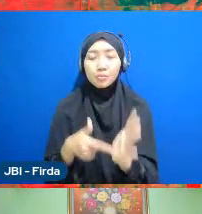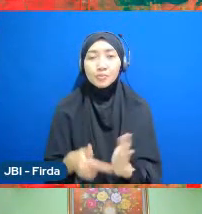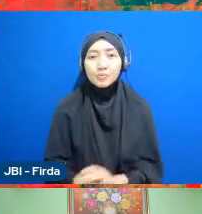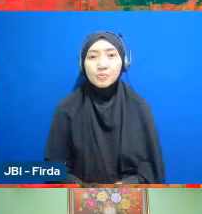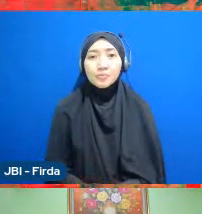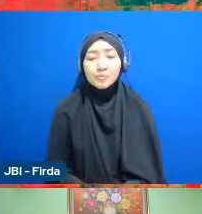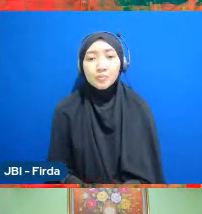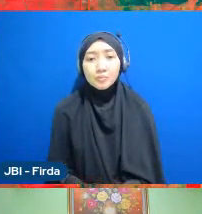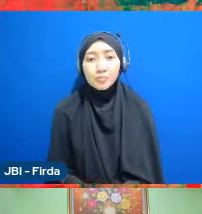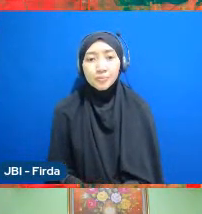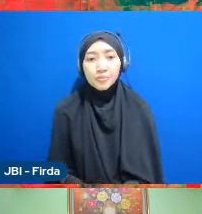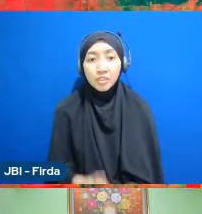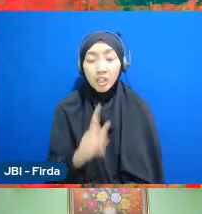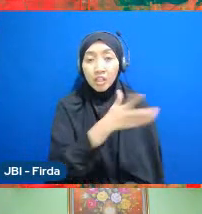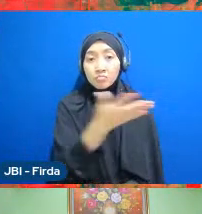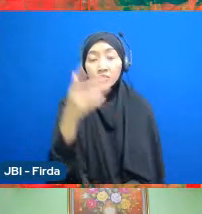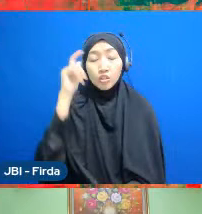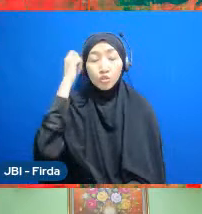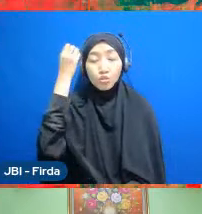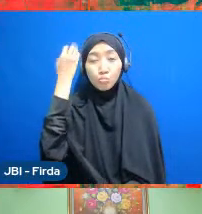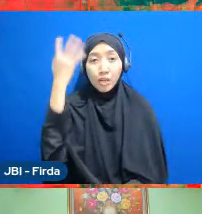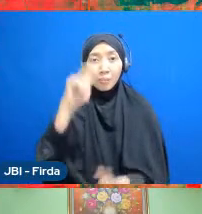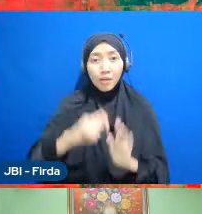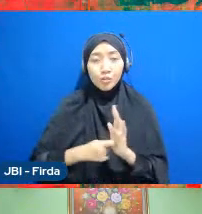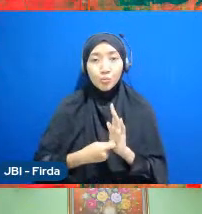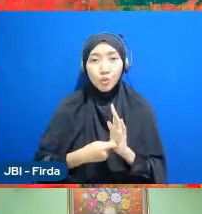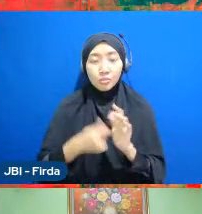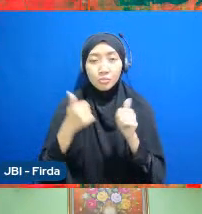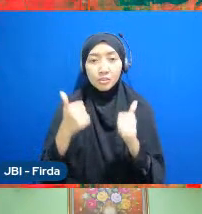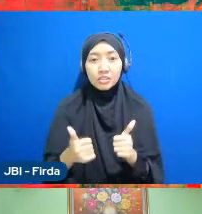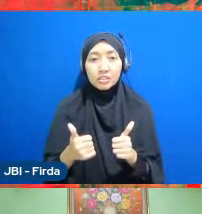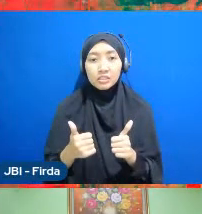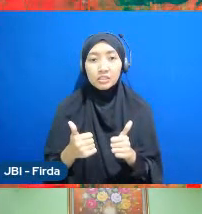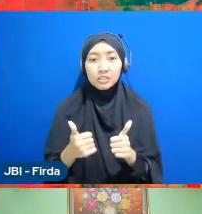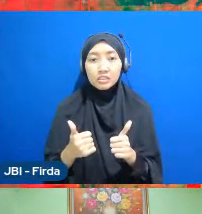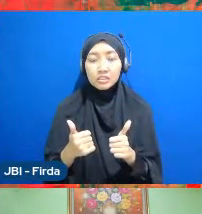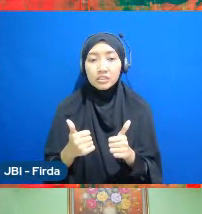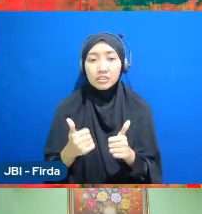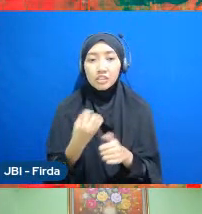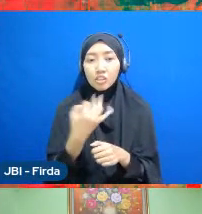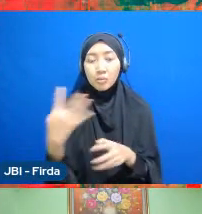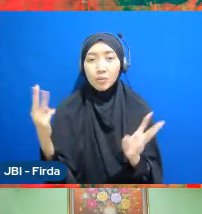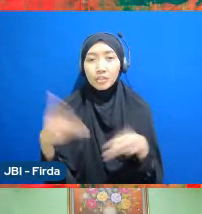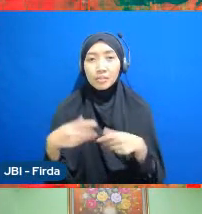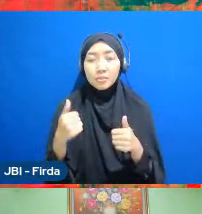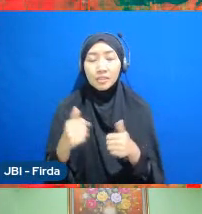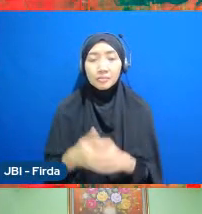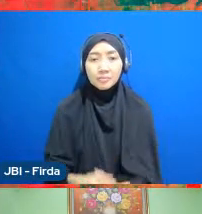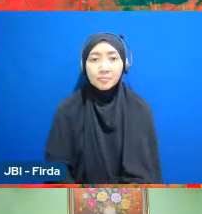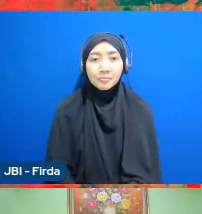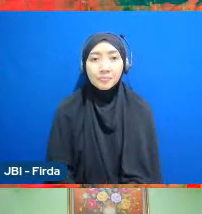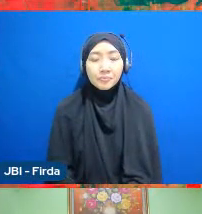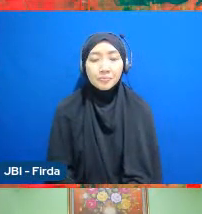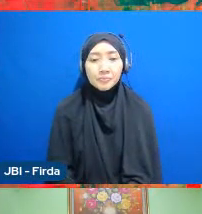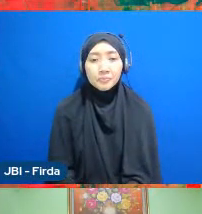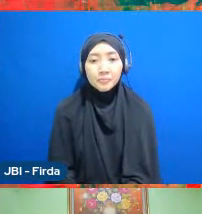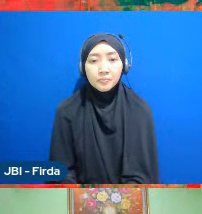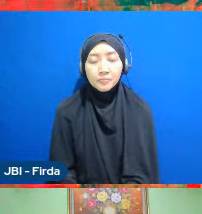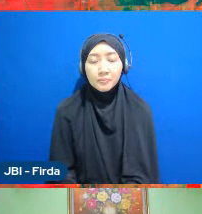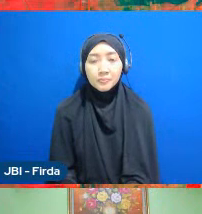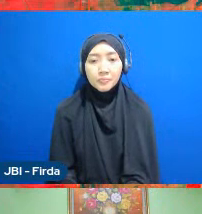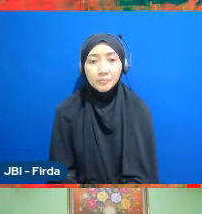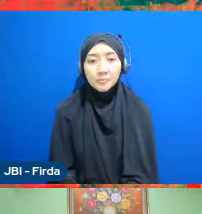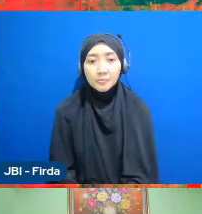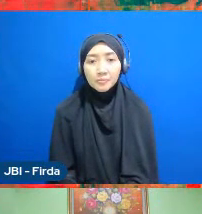jika sahabat lupa password, sahabat juga bisa menggunakan dengan nomor WhatsApp. Nah, jika di